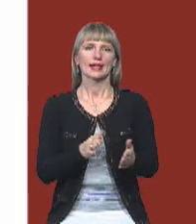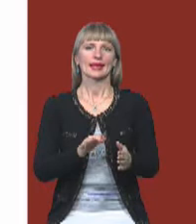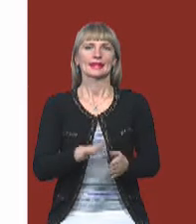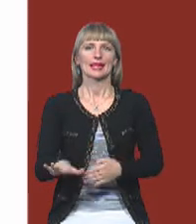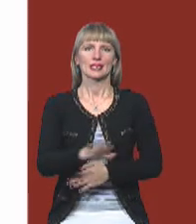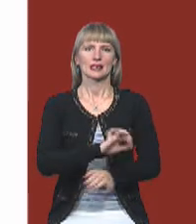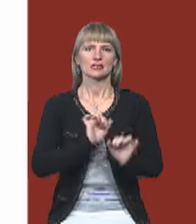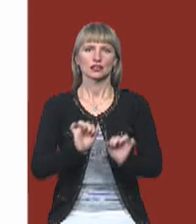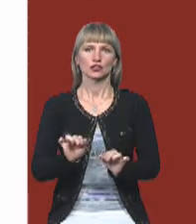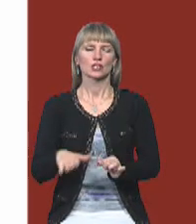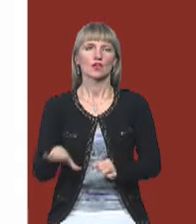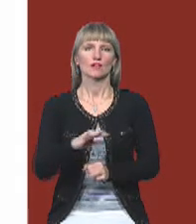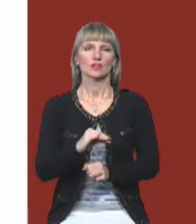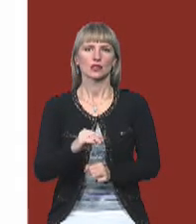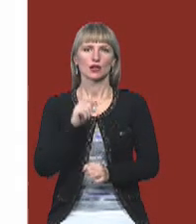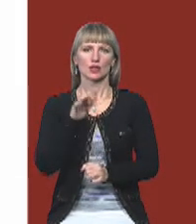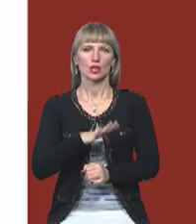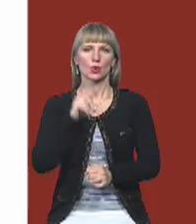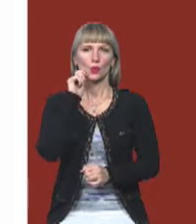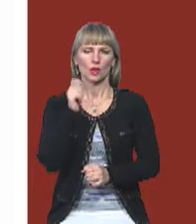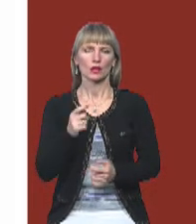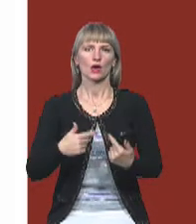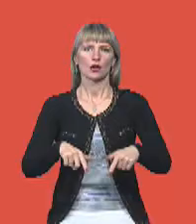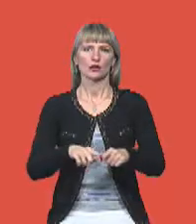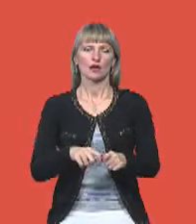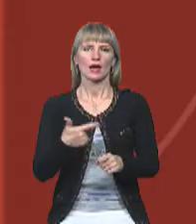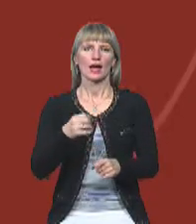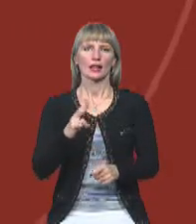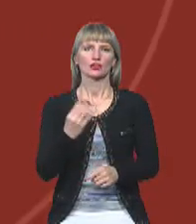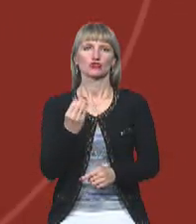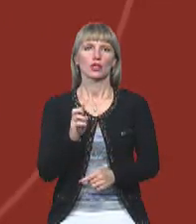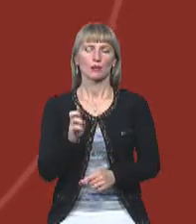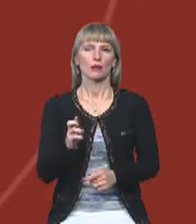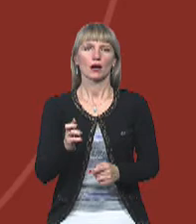всій території України організовує Генеральний штаб Збройних сил України.